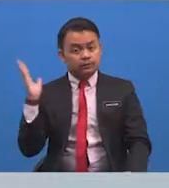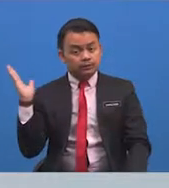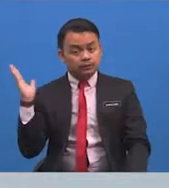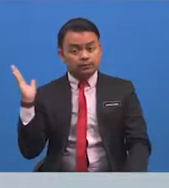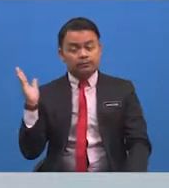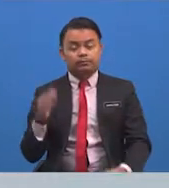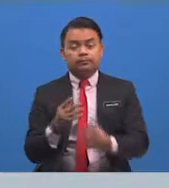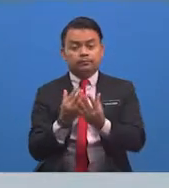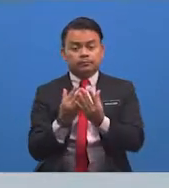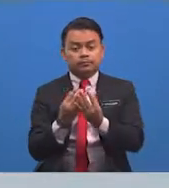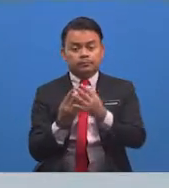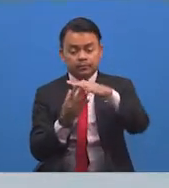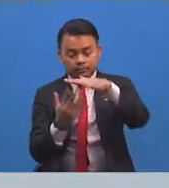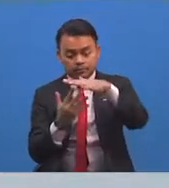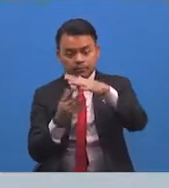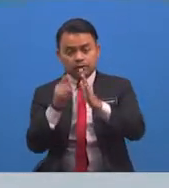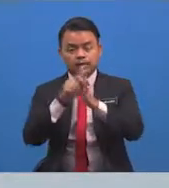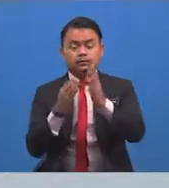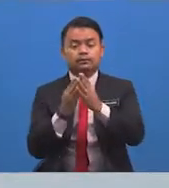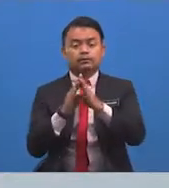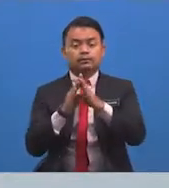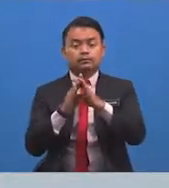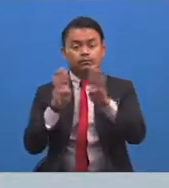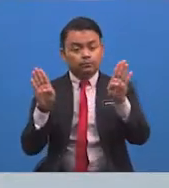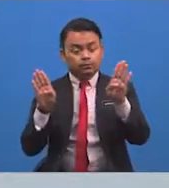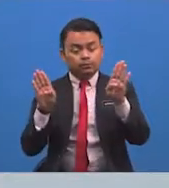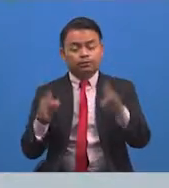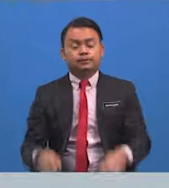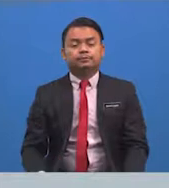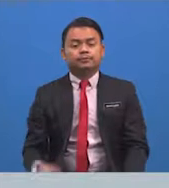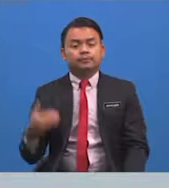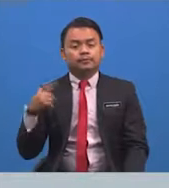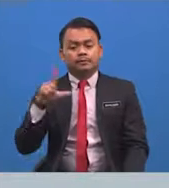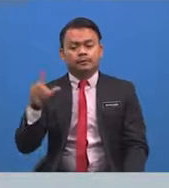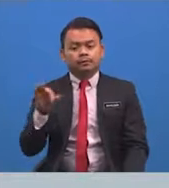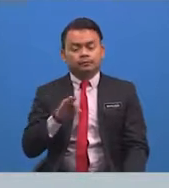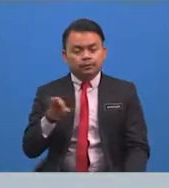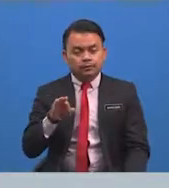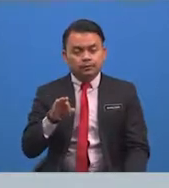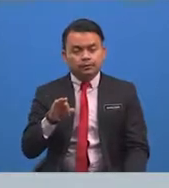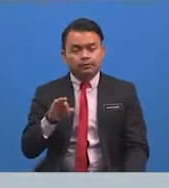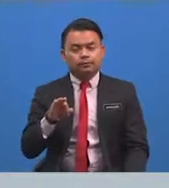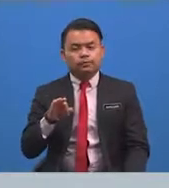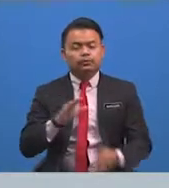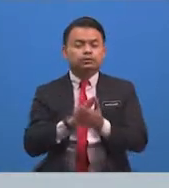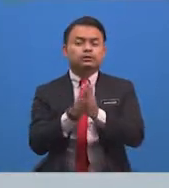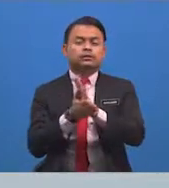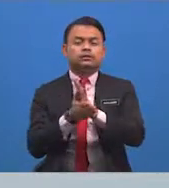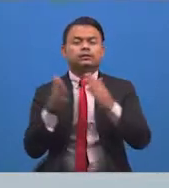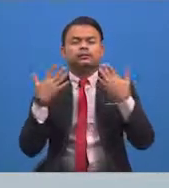ini merupakan salah satu faktor berlakunya pemanasan global.